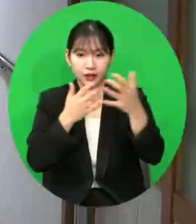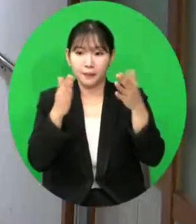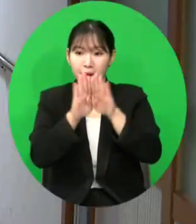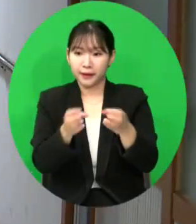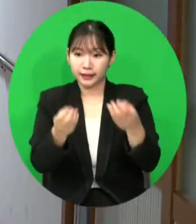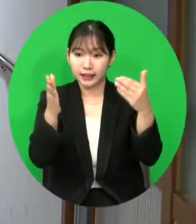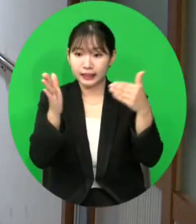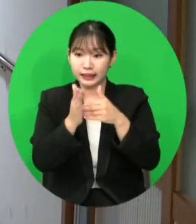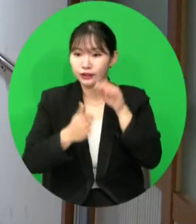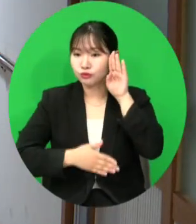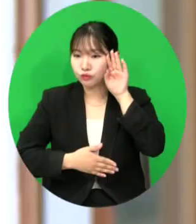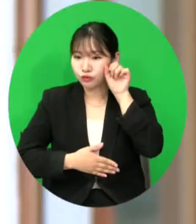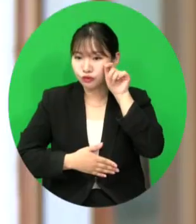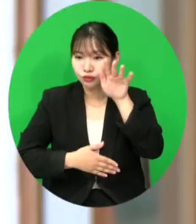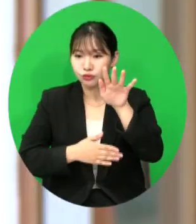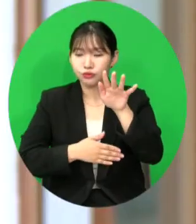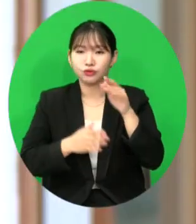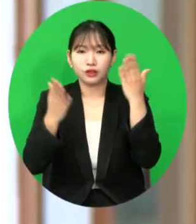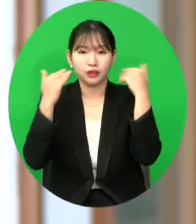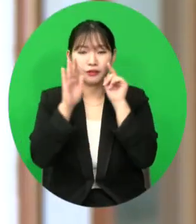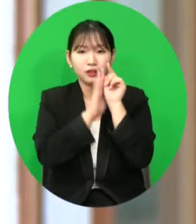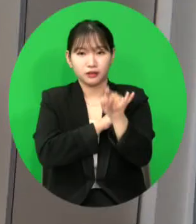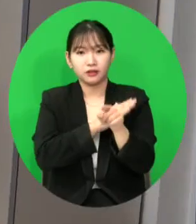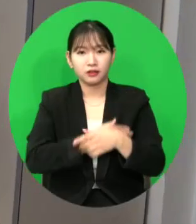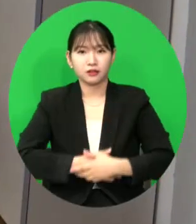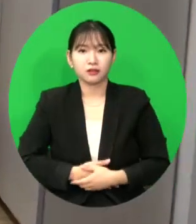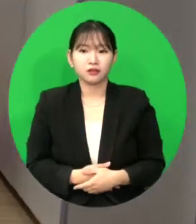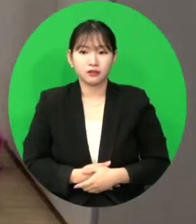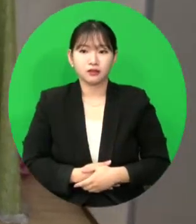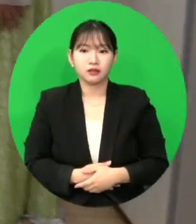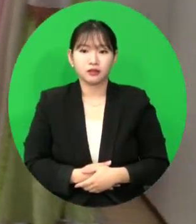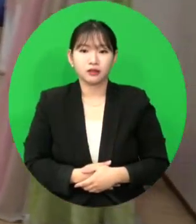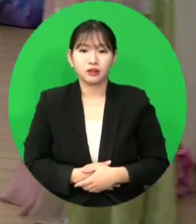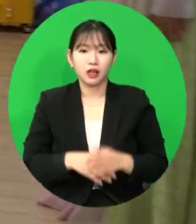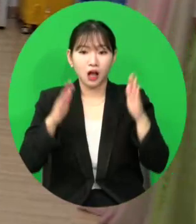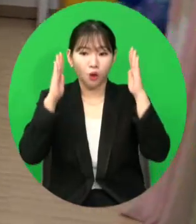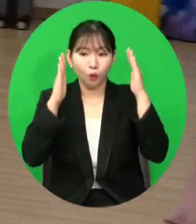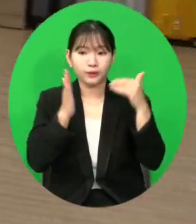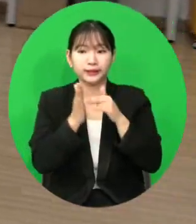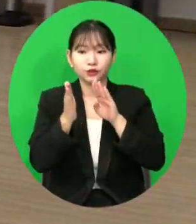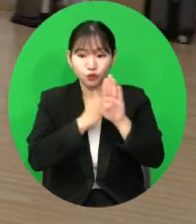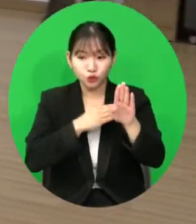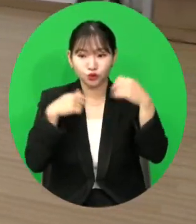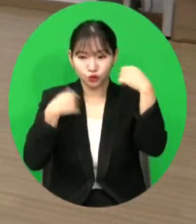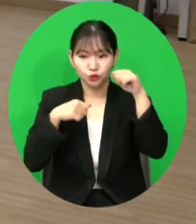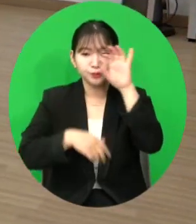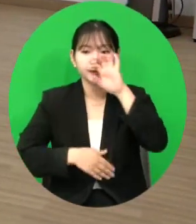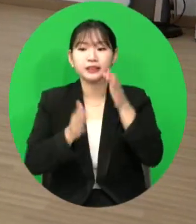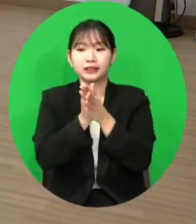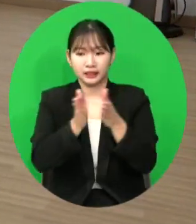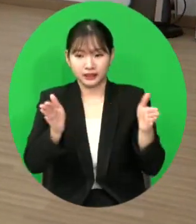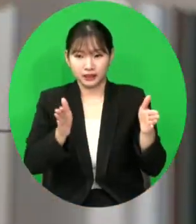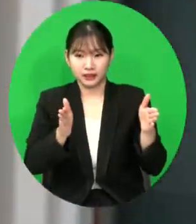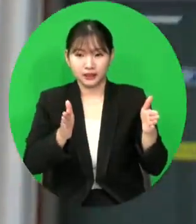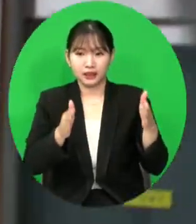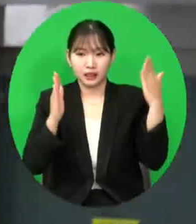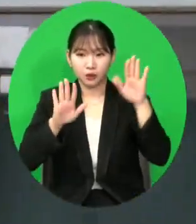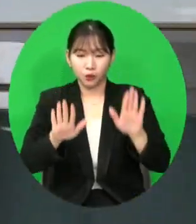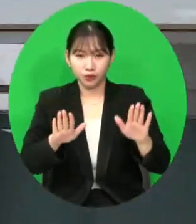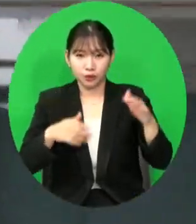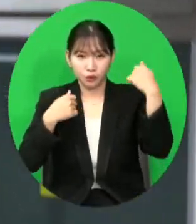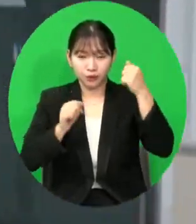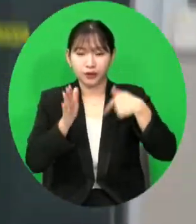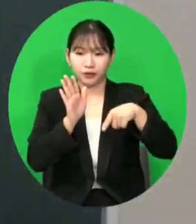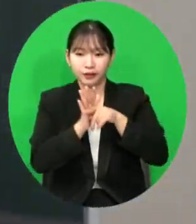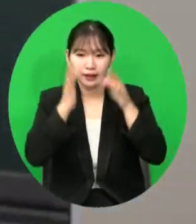폐막식이 끝난 며칠 뒤 학교를 찾아가 봤습니다. 방과 후 수업이 열리는 무용실. 학생들은 오늘도 공연을